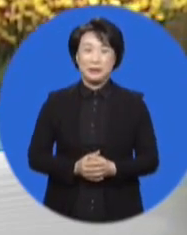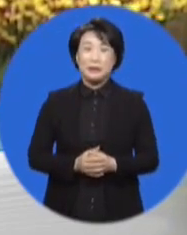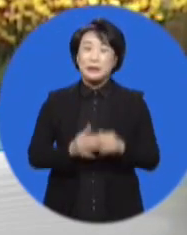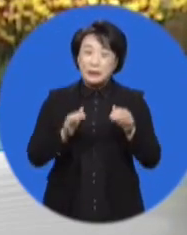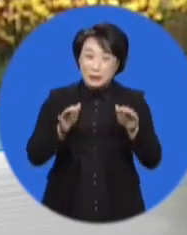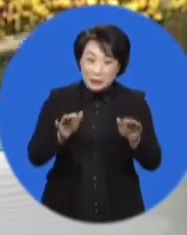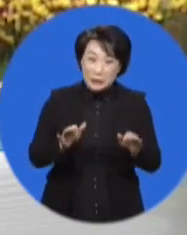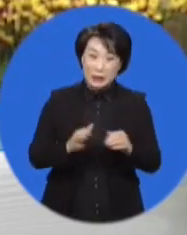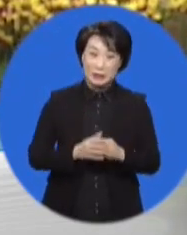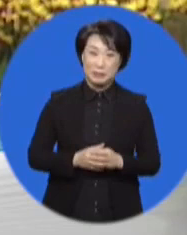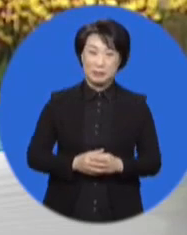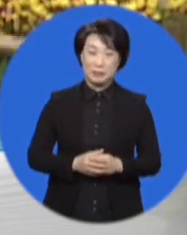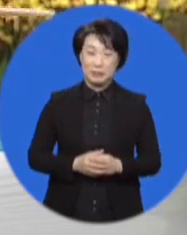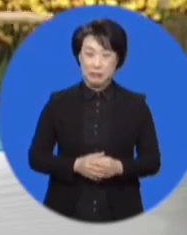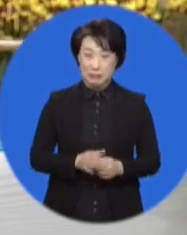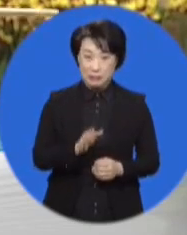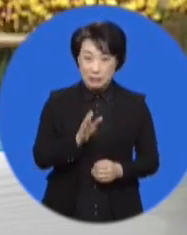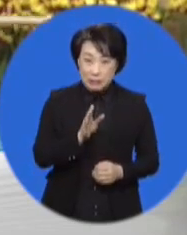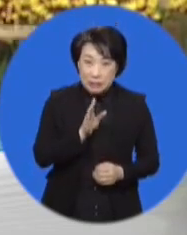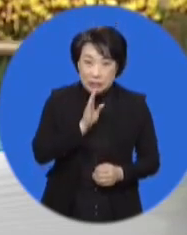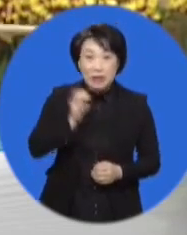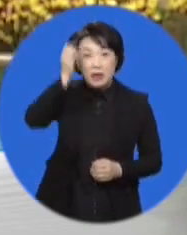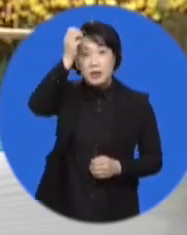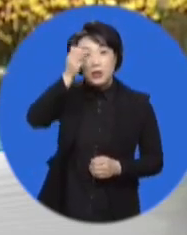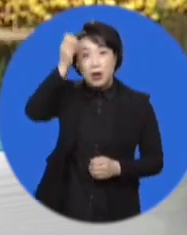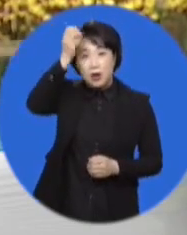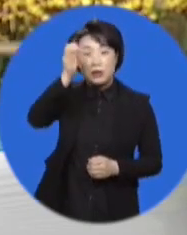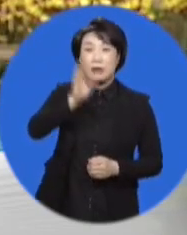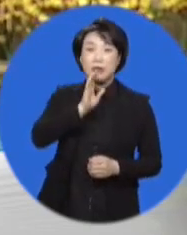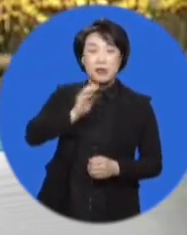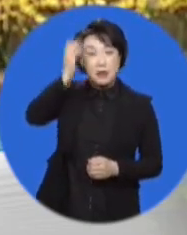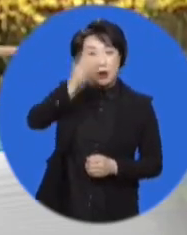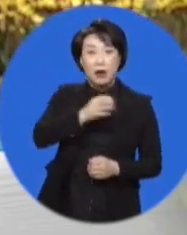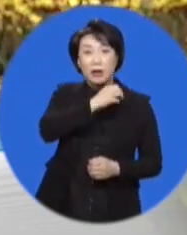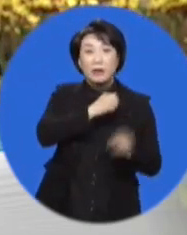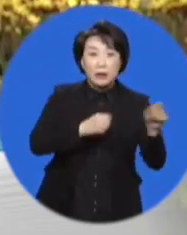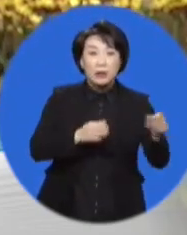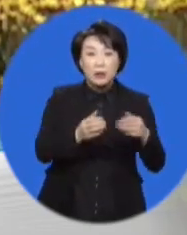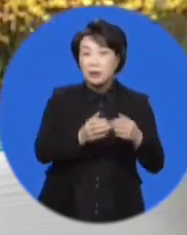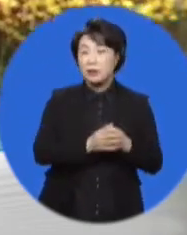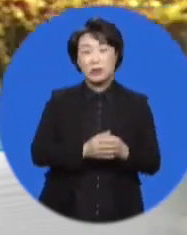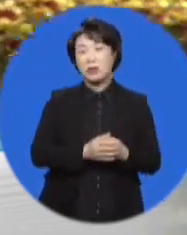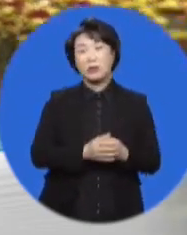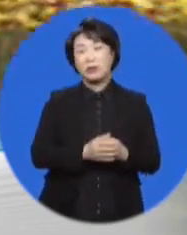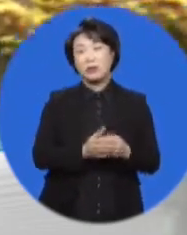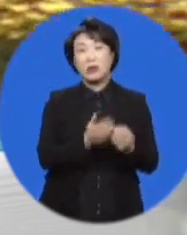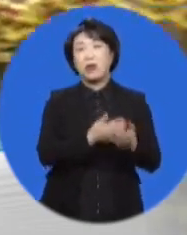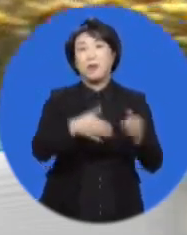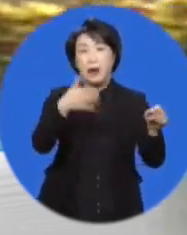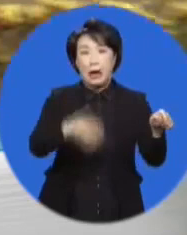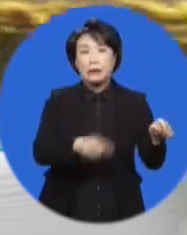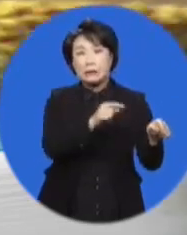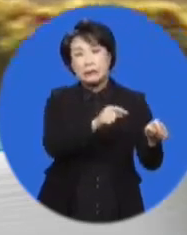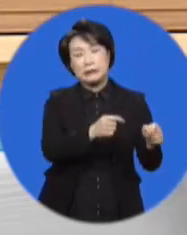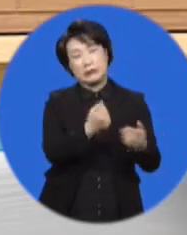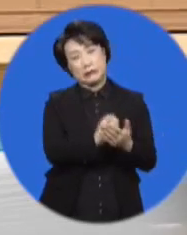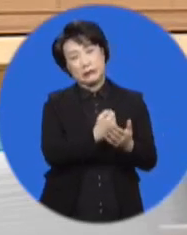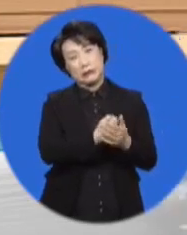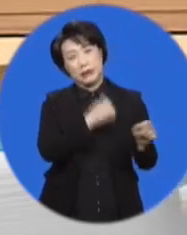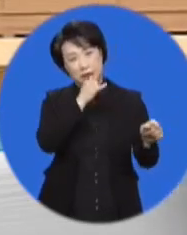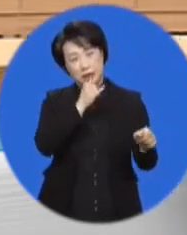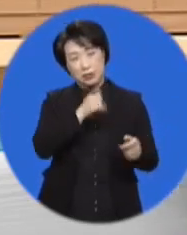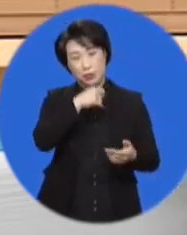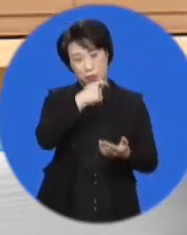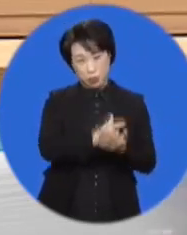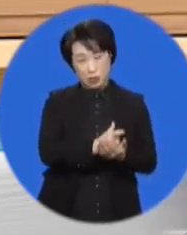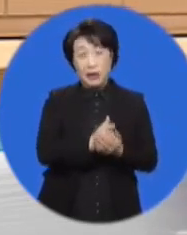그러니까진짜영적인신령한마설부부니까이제그런일을하는데